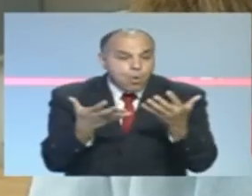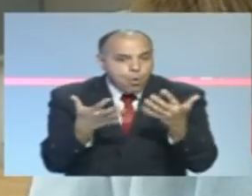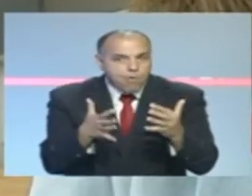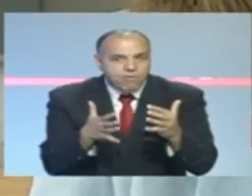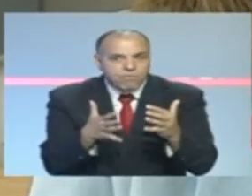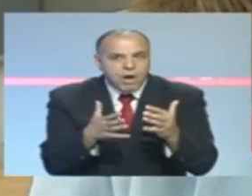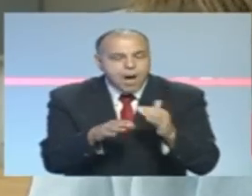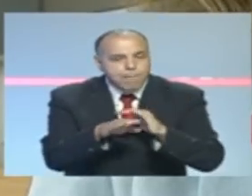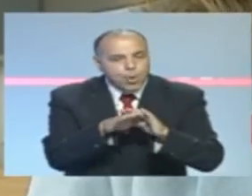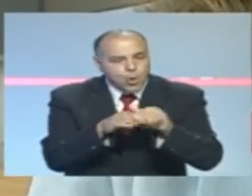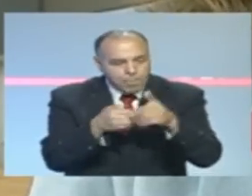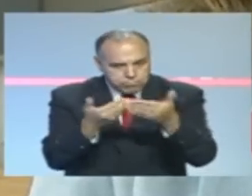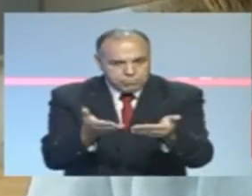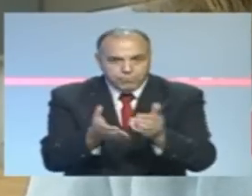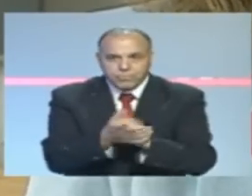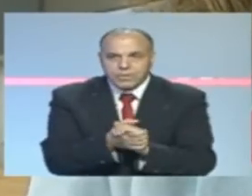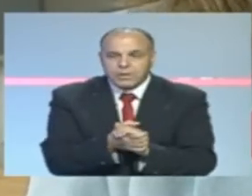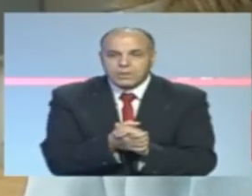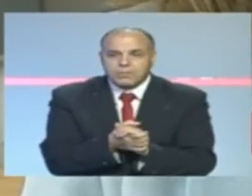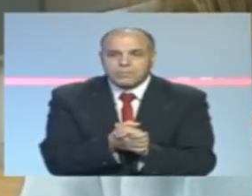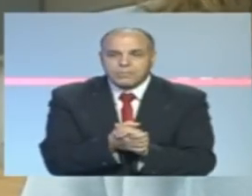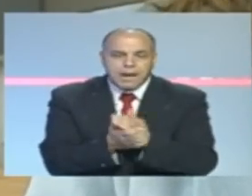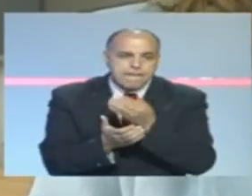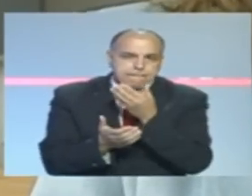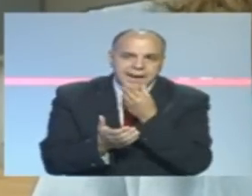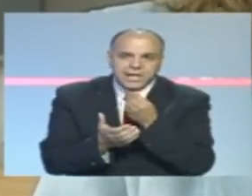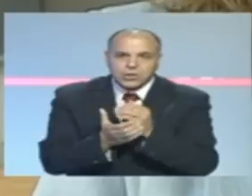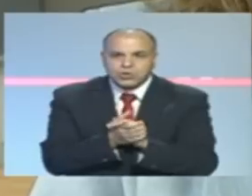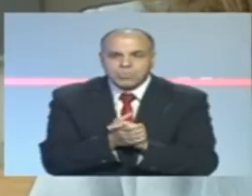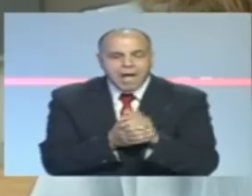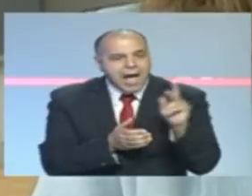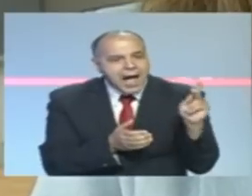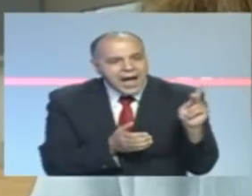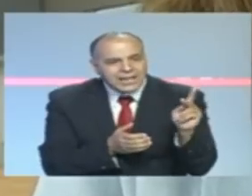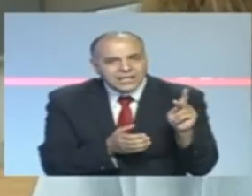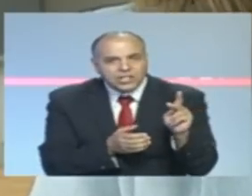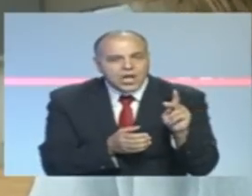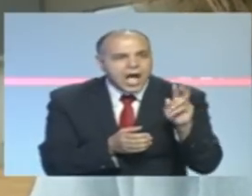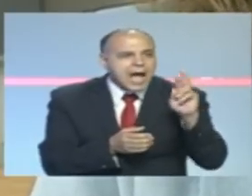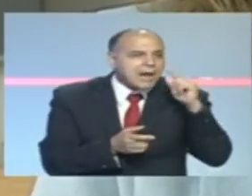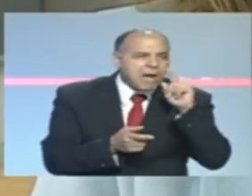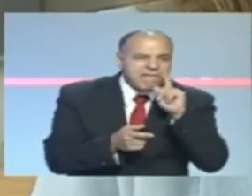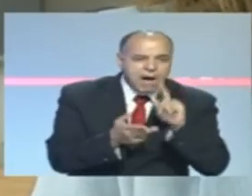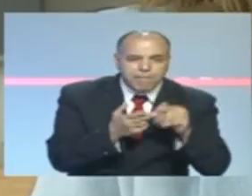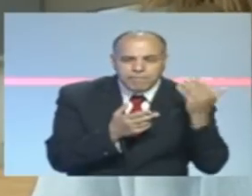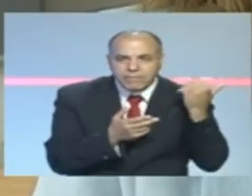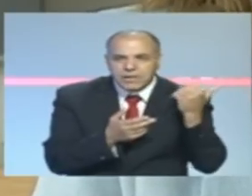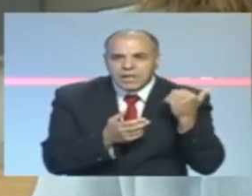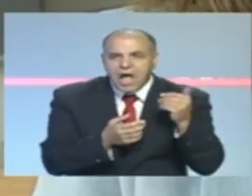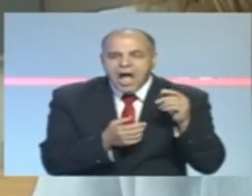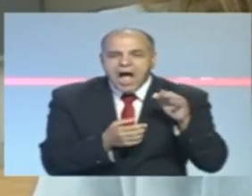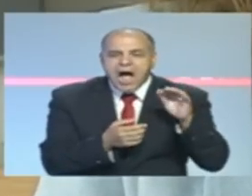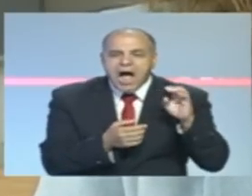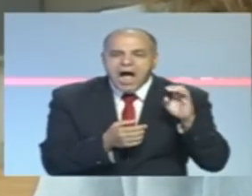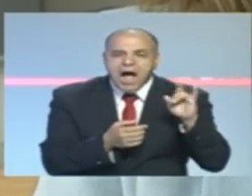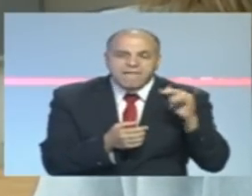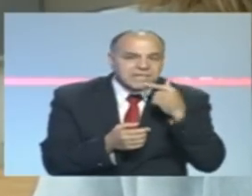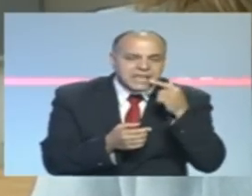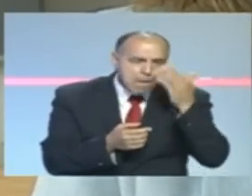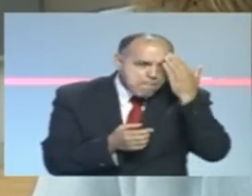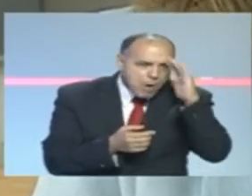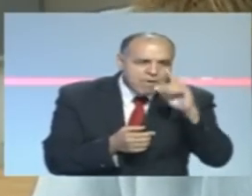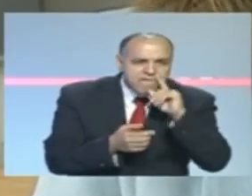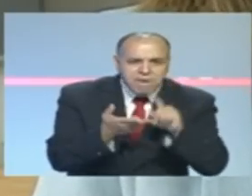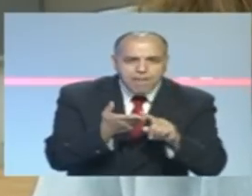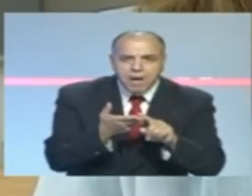التطرق ليهم في الموسوعه فيما اه اه خديجه فيما شخصيه معروفه